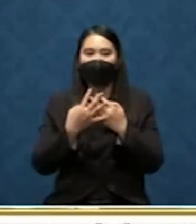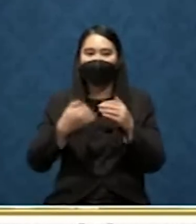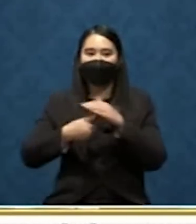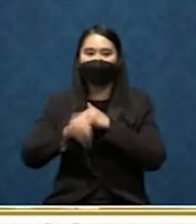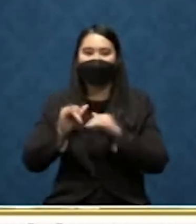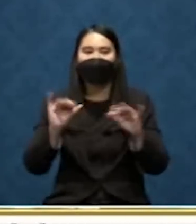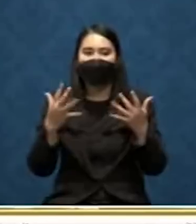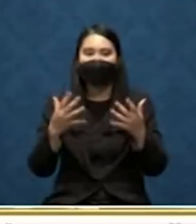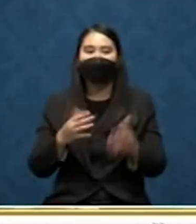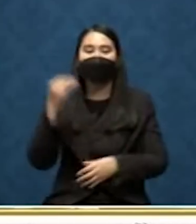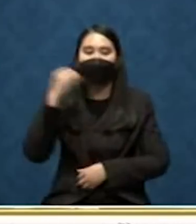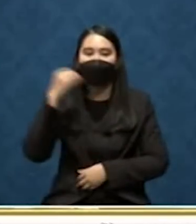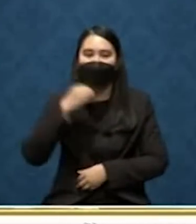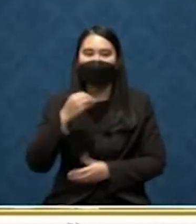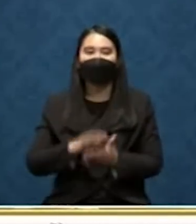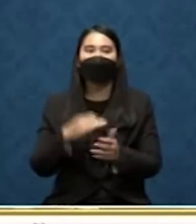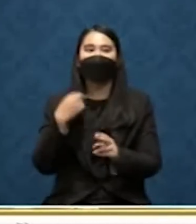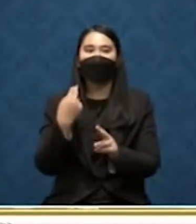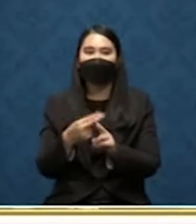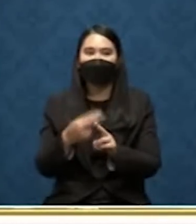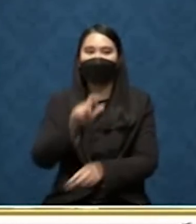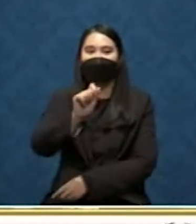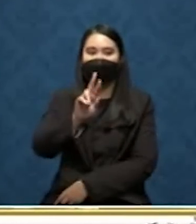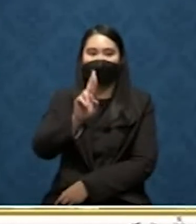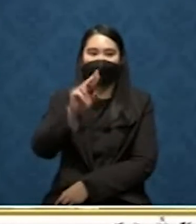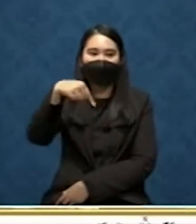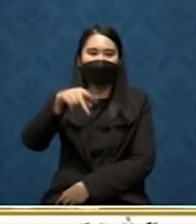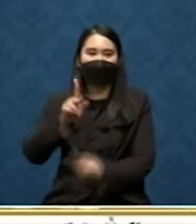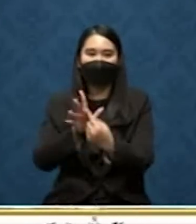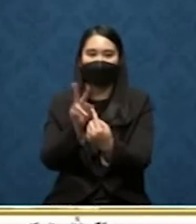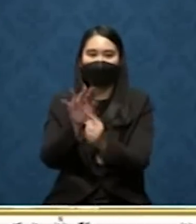ดีการเมืองมาแล้วหายครั้งชื่ออรถการฟูเจริญครับ